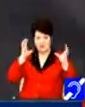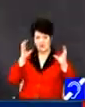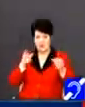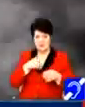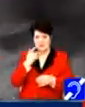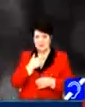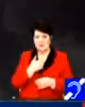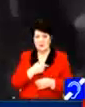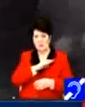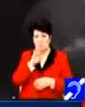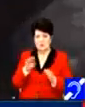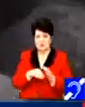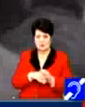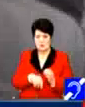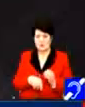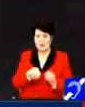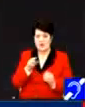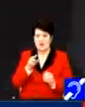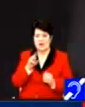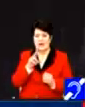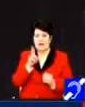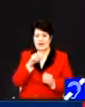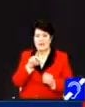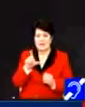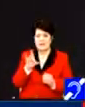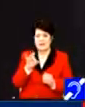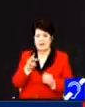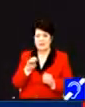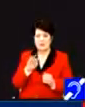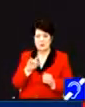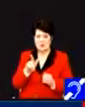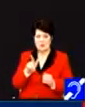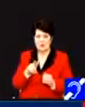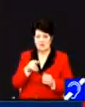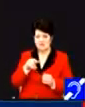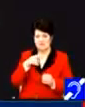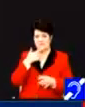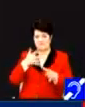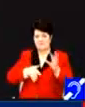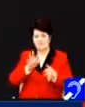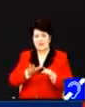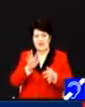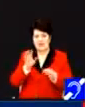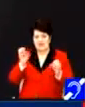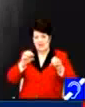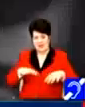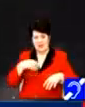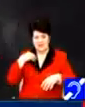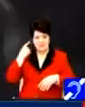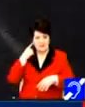ascultat tot timpul ce se petrecea afară. Și atunci am intervenit și noi exact pe traseul de unde am auzit